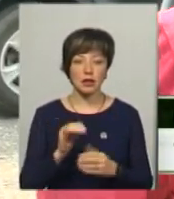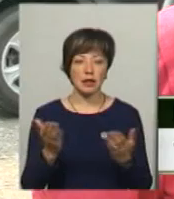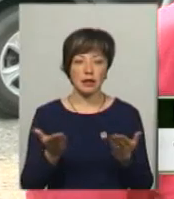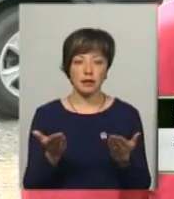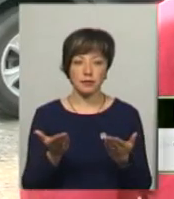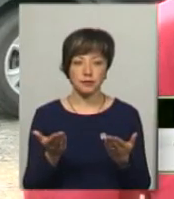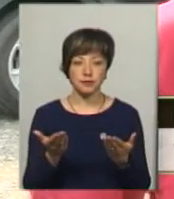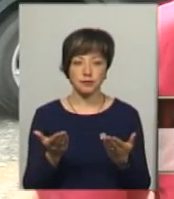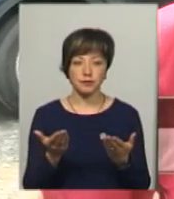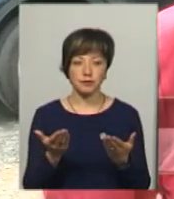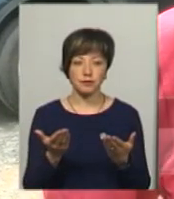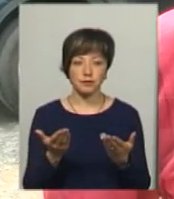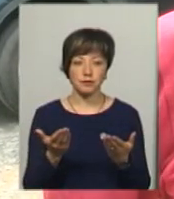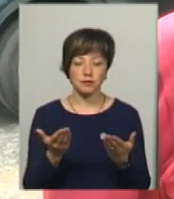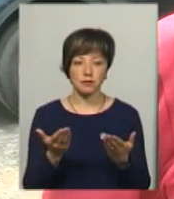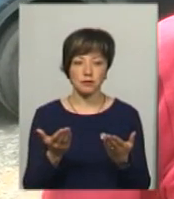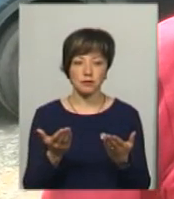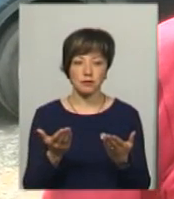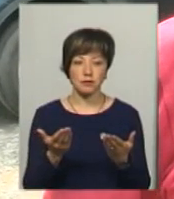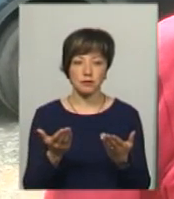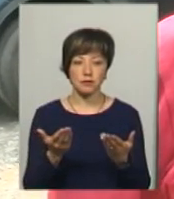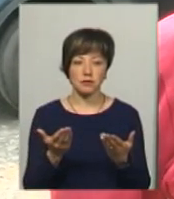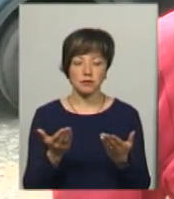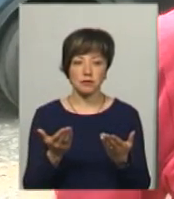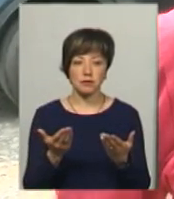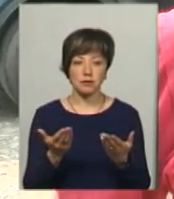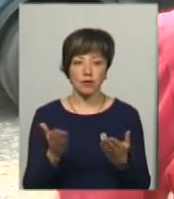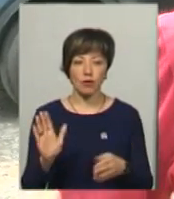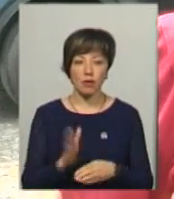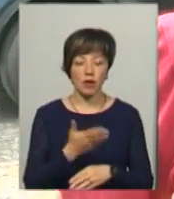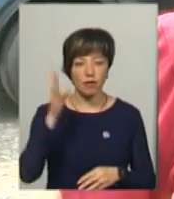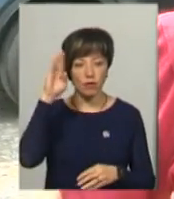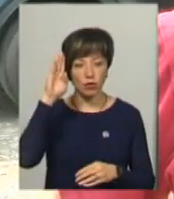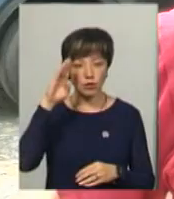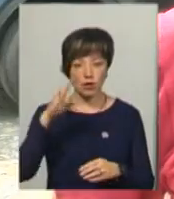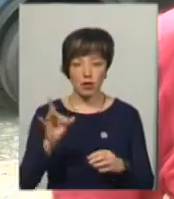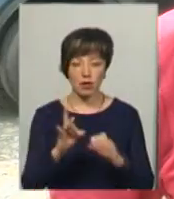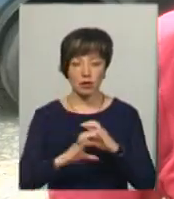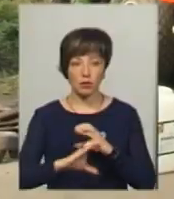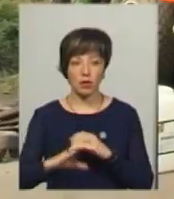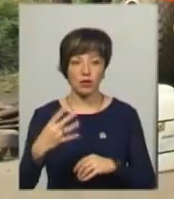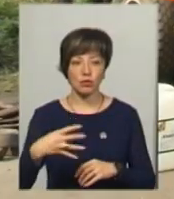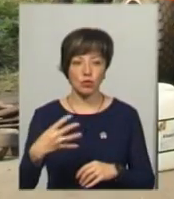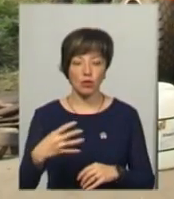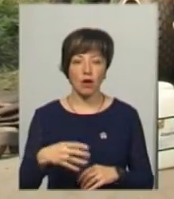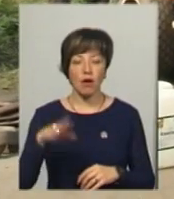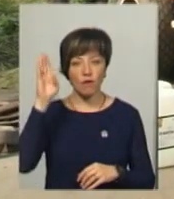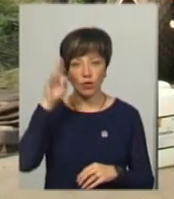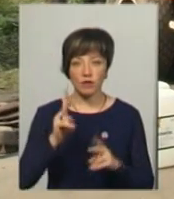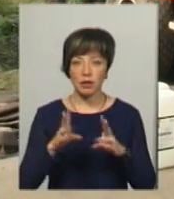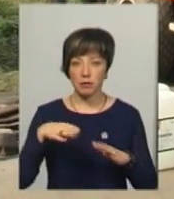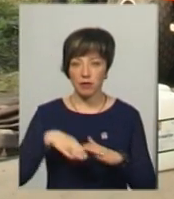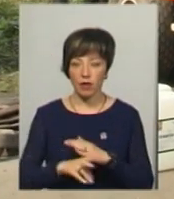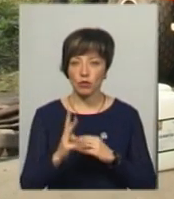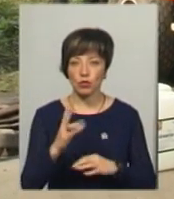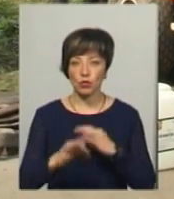можуть відкачати воду діаметр труби на 40. Воду з квартири і підвалів